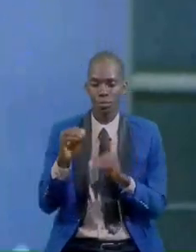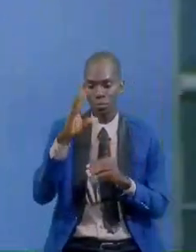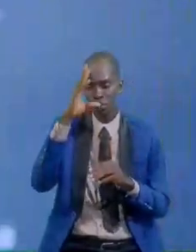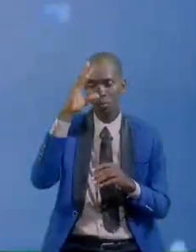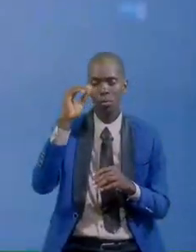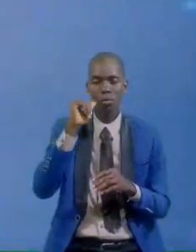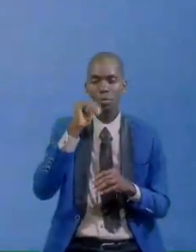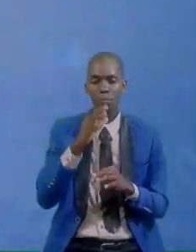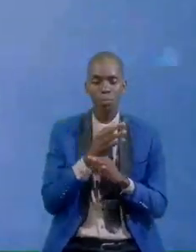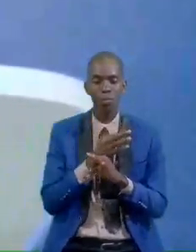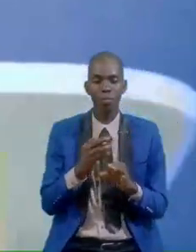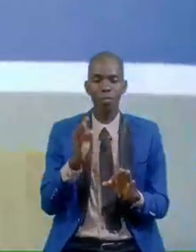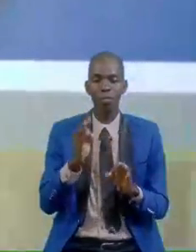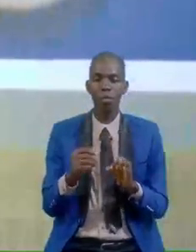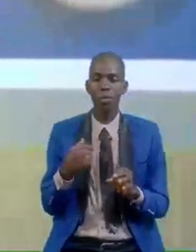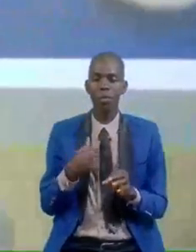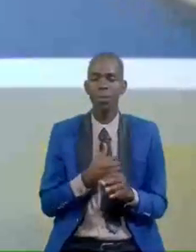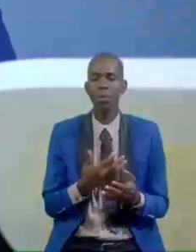femmes, si nous voulons qu'ils